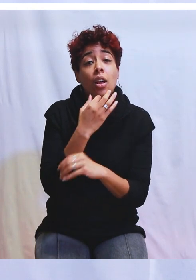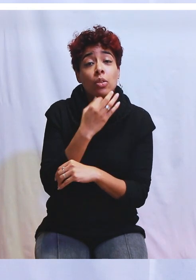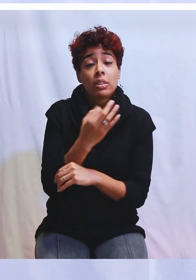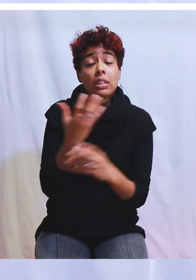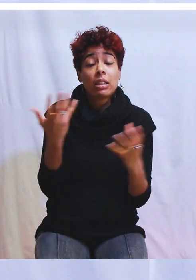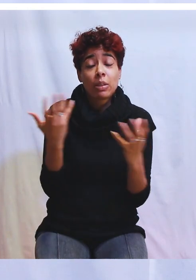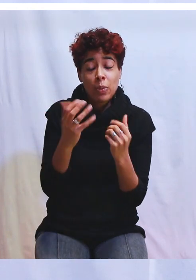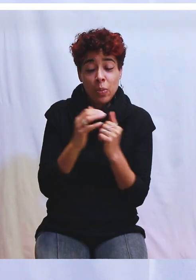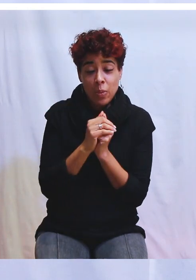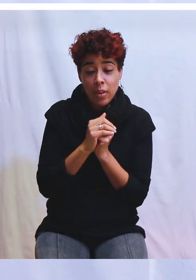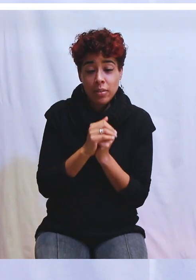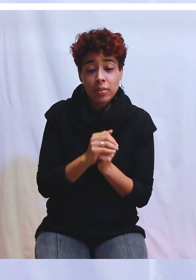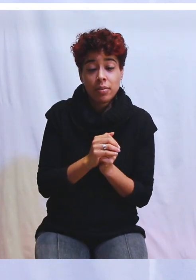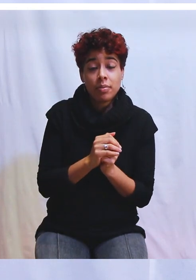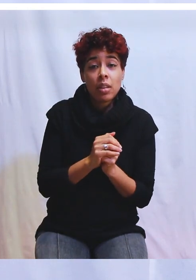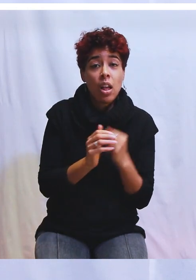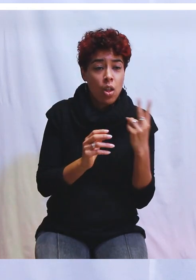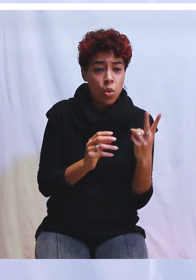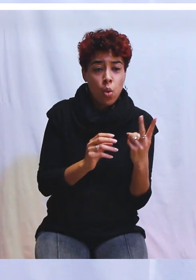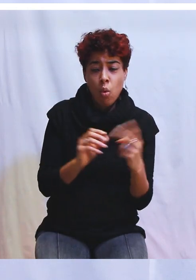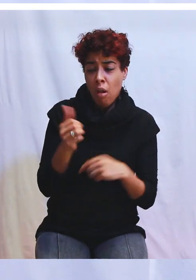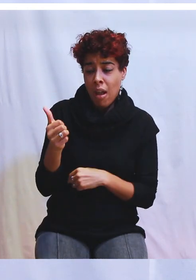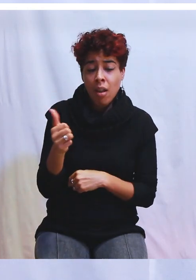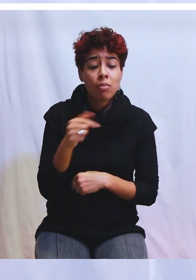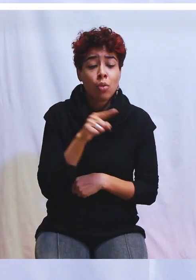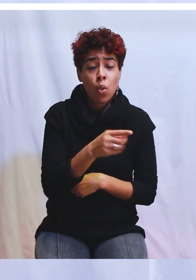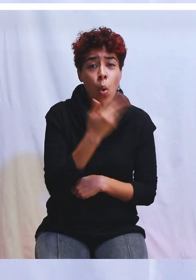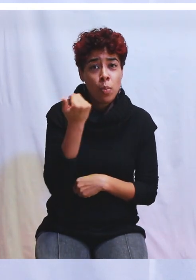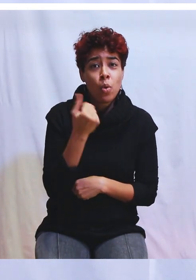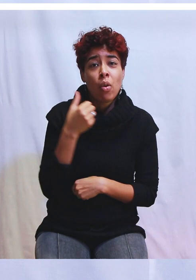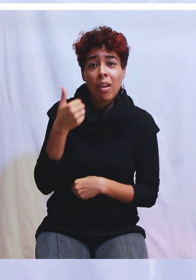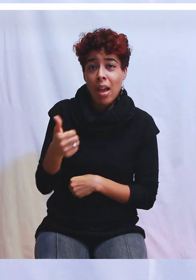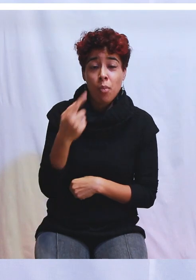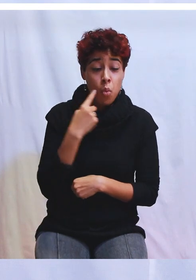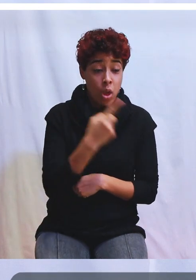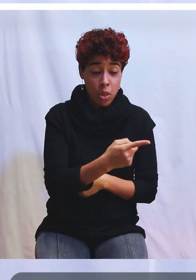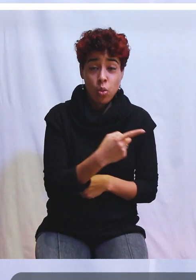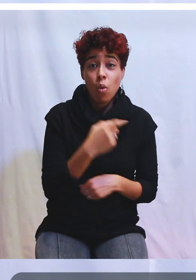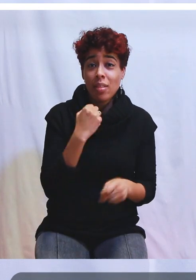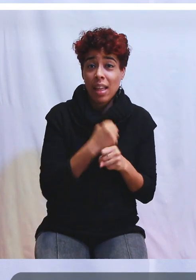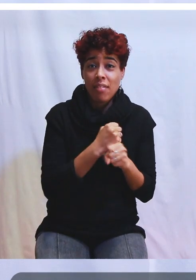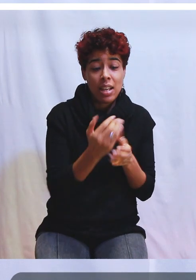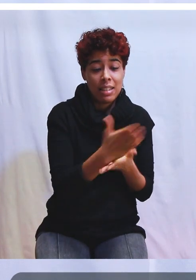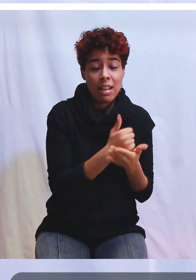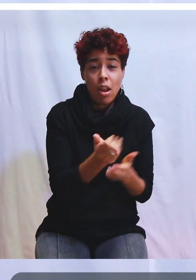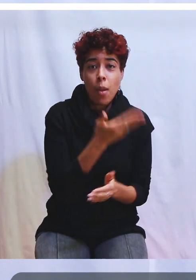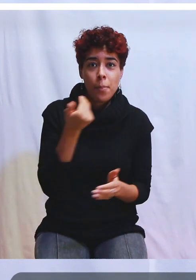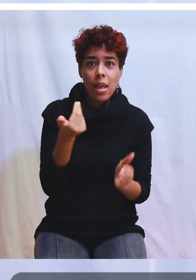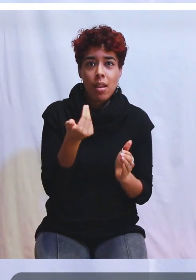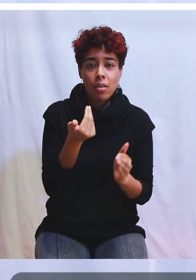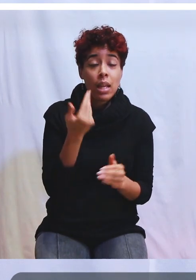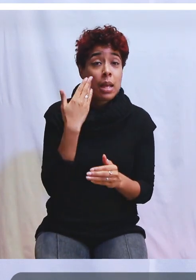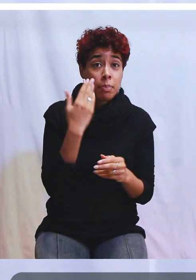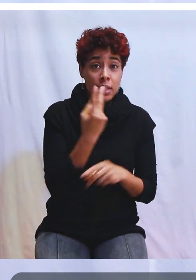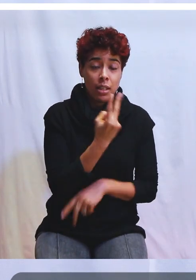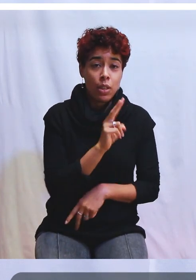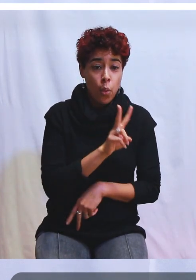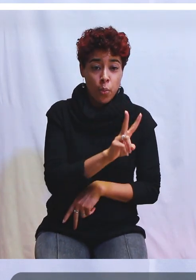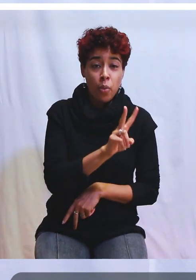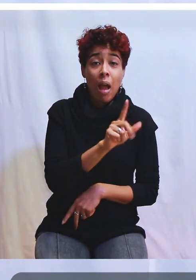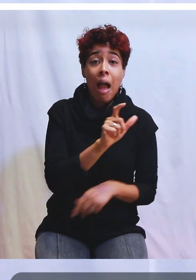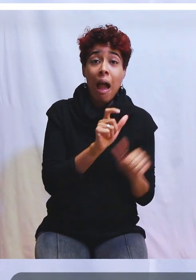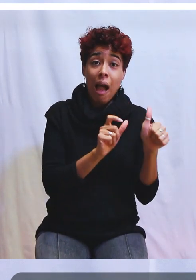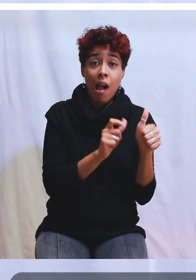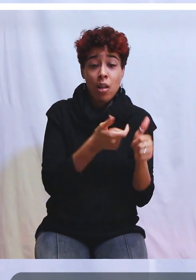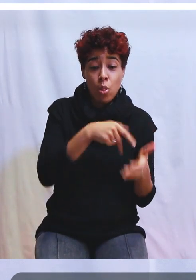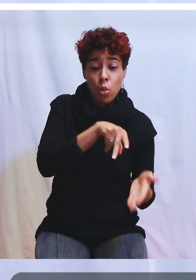qu'un. 2 valent mieux qu'un parce qu'ils retirent un bon salaire de leur travail. Car s'il tombe, l'un relève son compagnon.